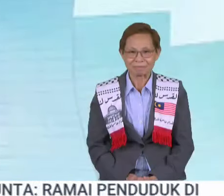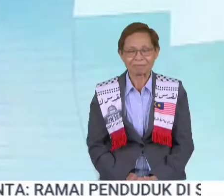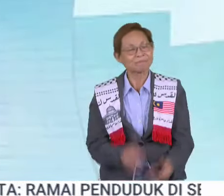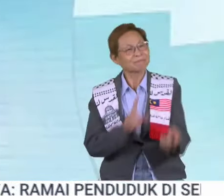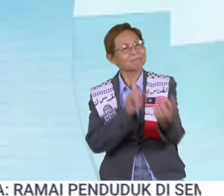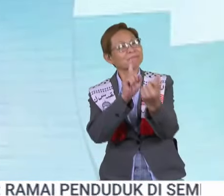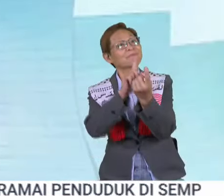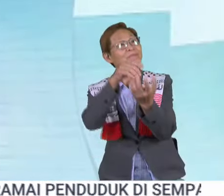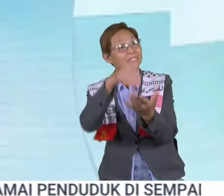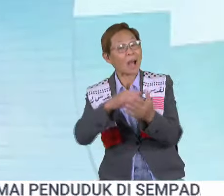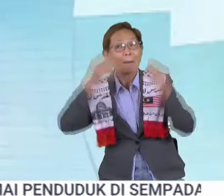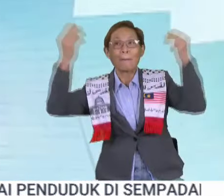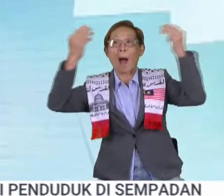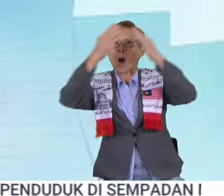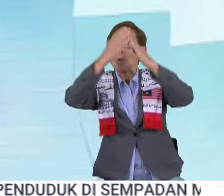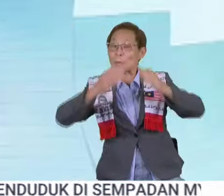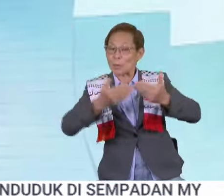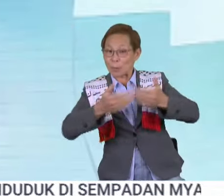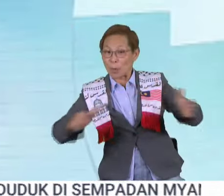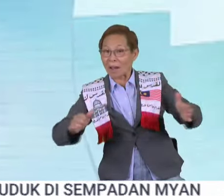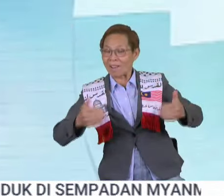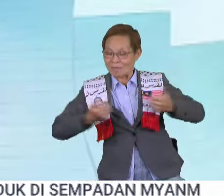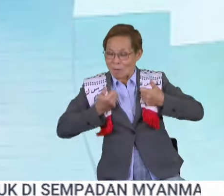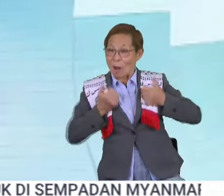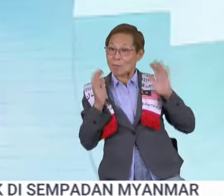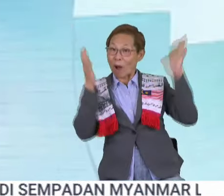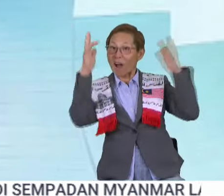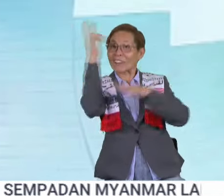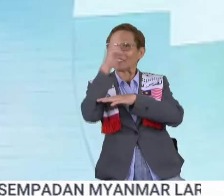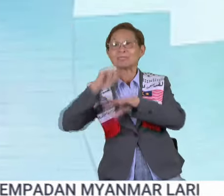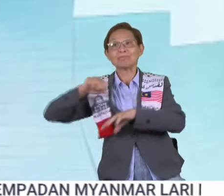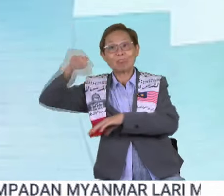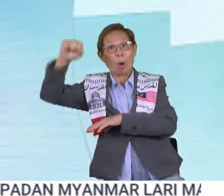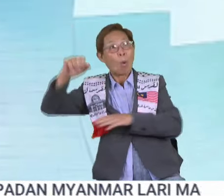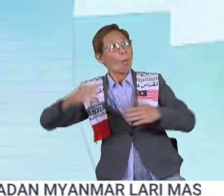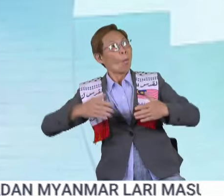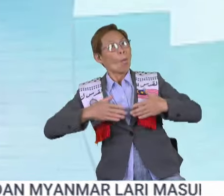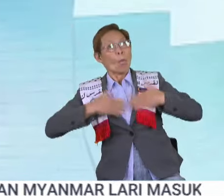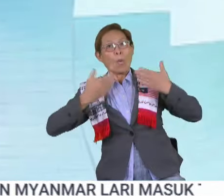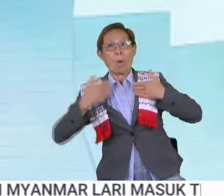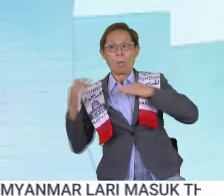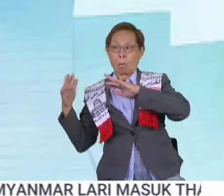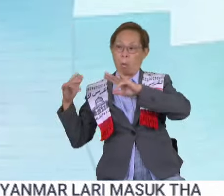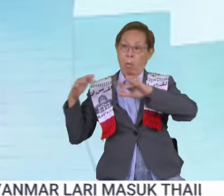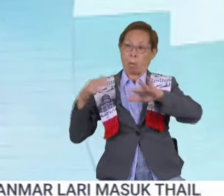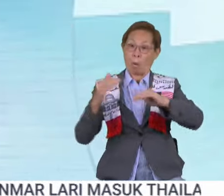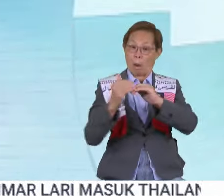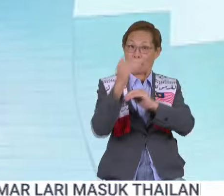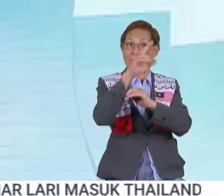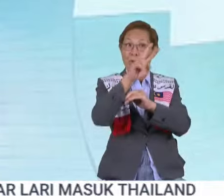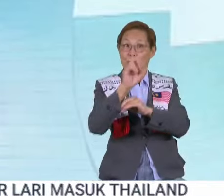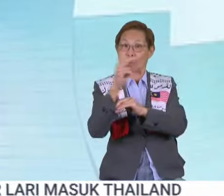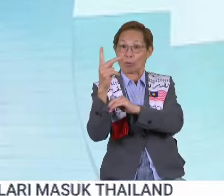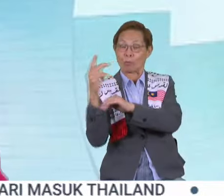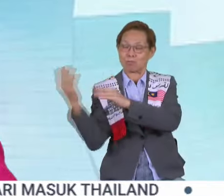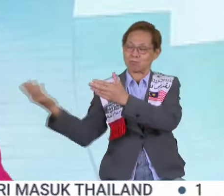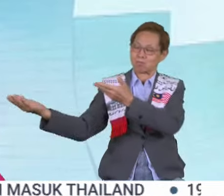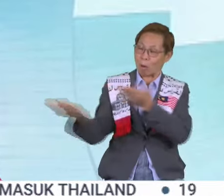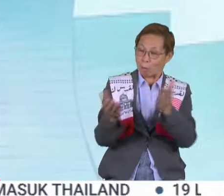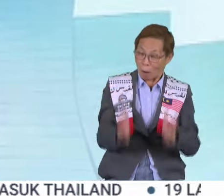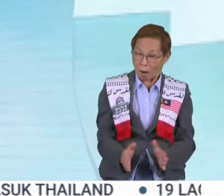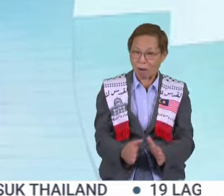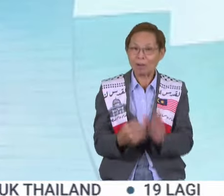Bertemu kembali. Majlis Rumah Terbuka Hari Raya Aidilfitri Kerajaan Sabah meriah dengan kehadiran lebih 20,000 tetamu. Itu